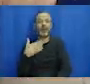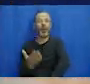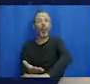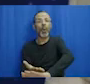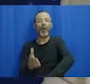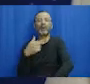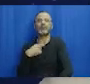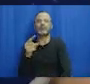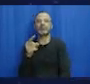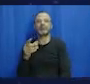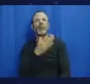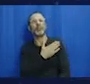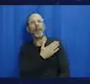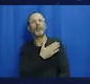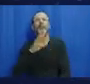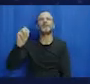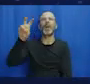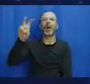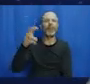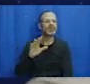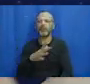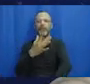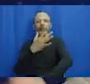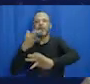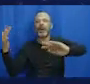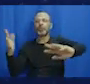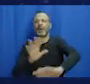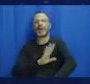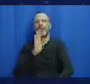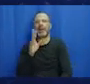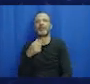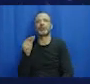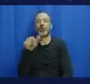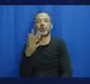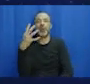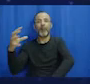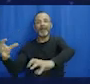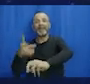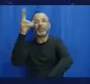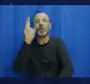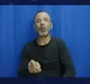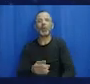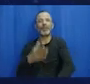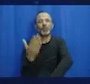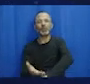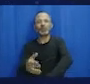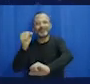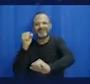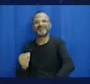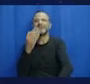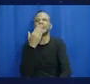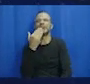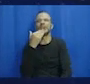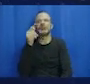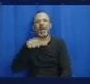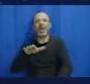الآن بتحب منصور عباس تكره منصور عباس، الحقائق واضحة ودامغة. لما كنا في الائتلاف استطعنا أن نفرض إرادتنا السياسية،